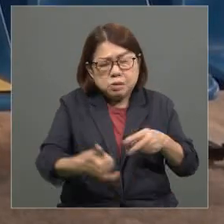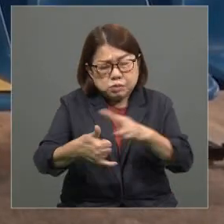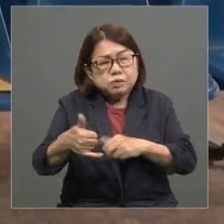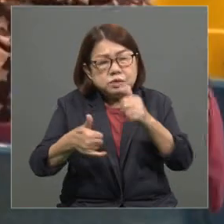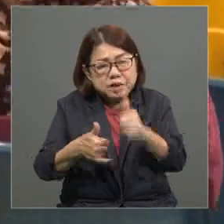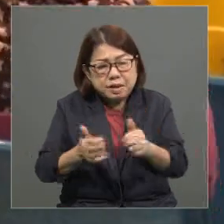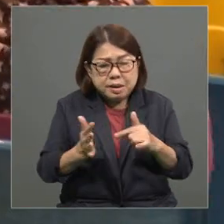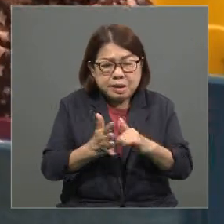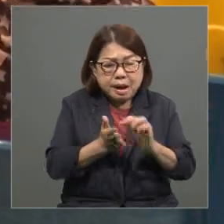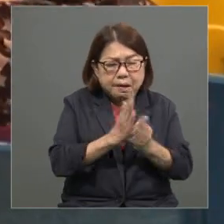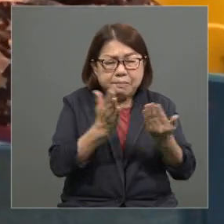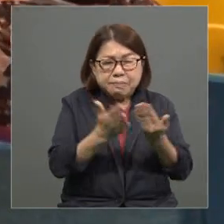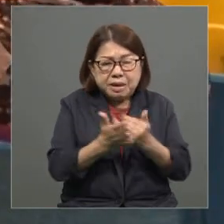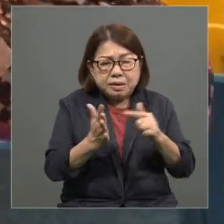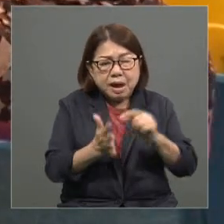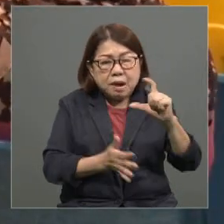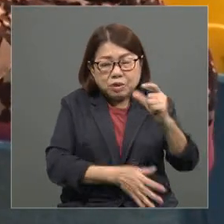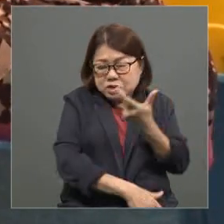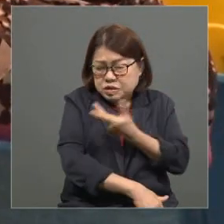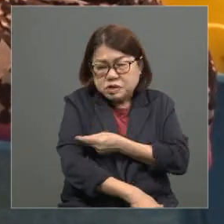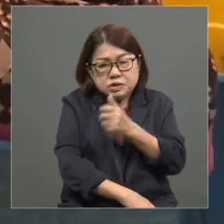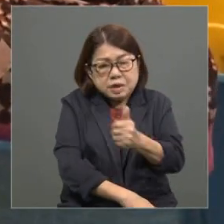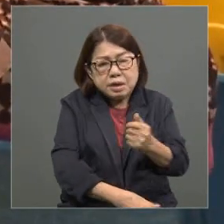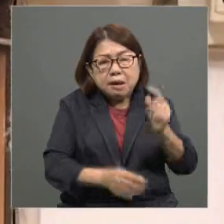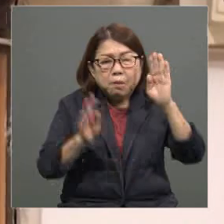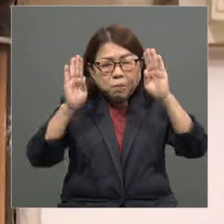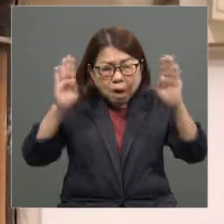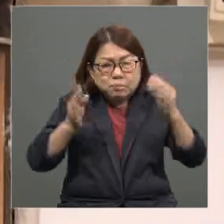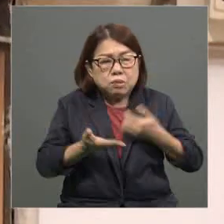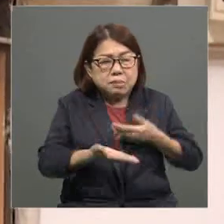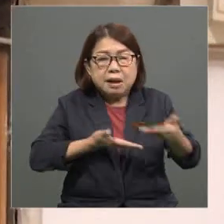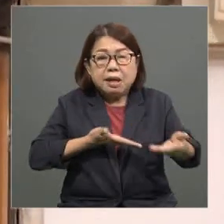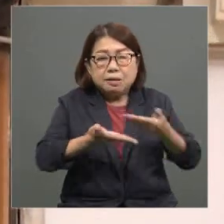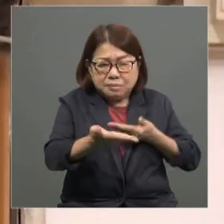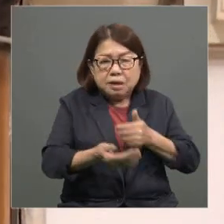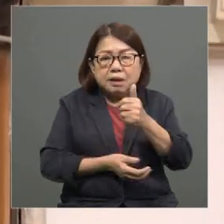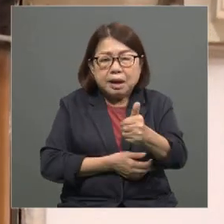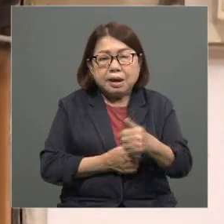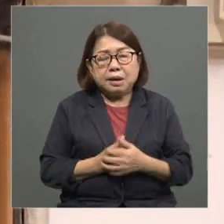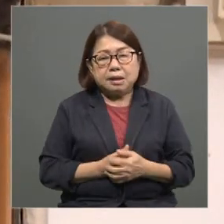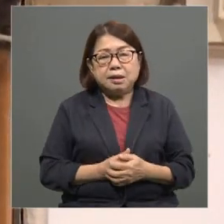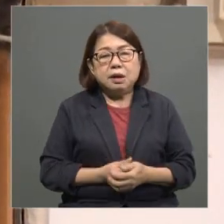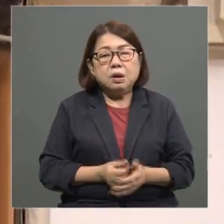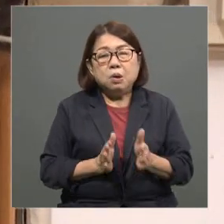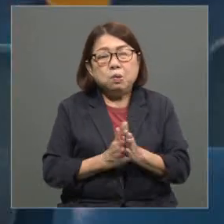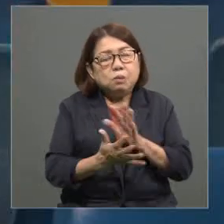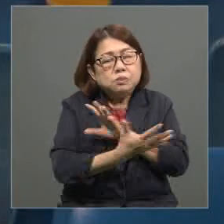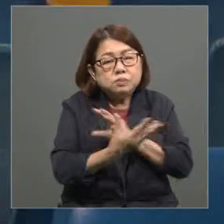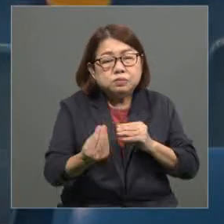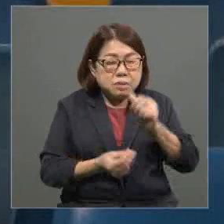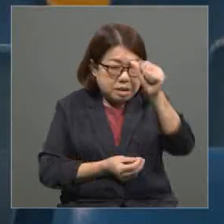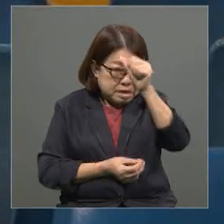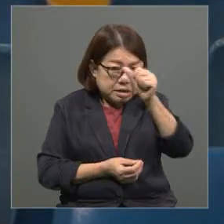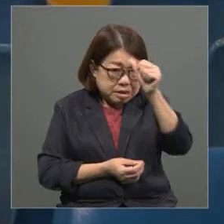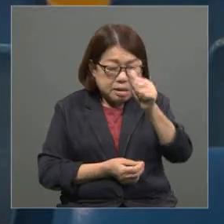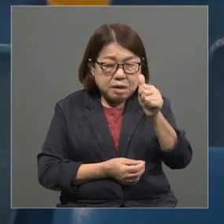นายาและวัคซีนสามารถแลกเปลี่ยนความรู้และความร่วมมือด้านเวชภัณฑ์และยารักษาโรคกับอินเดียได้นะครับที่มีศักย